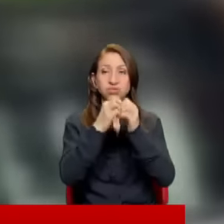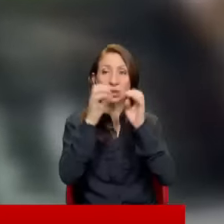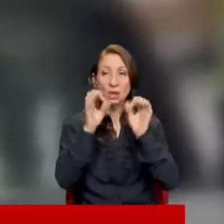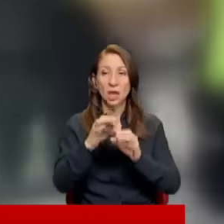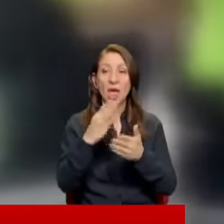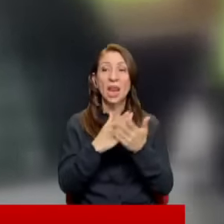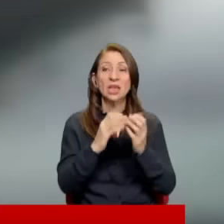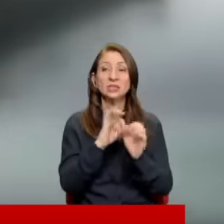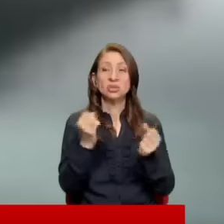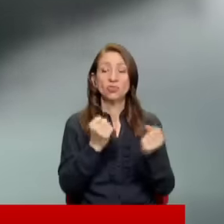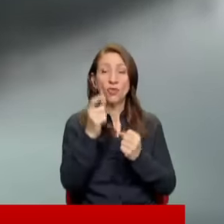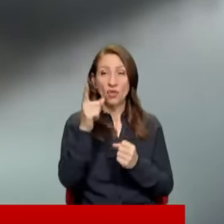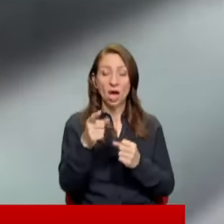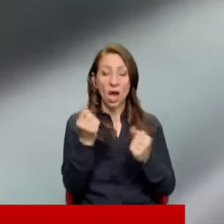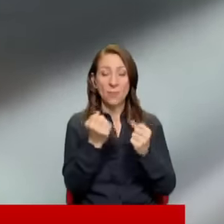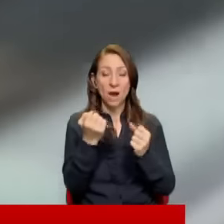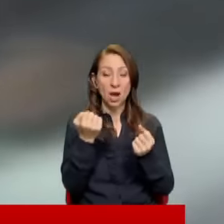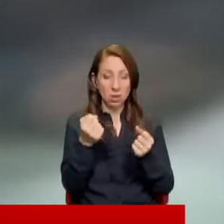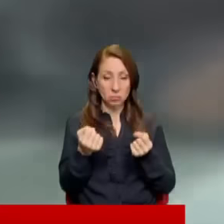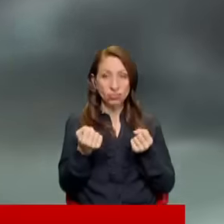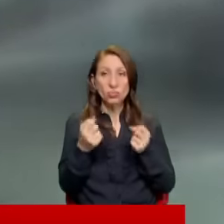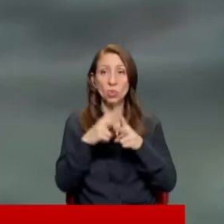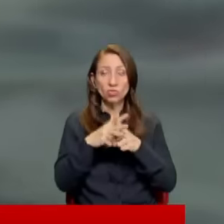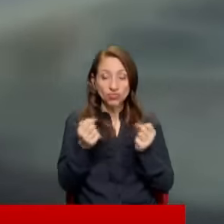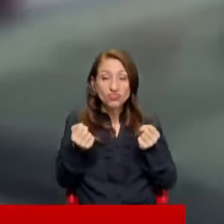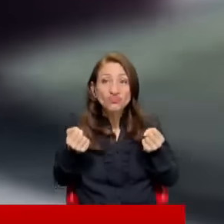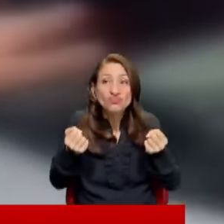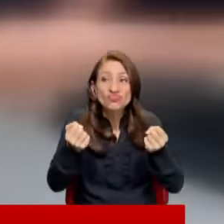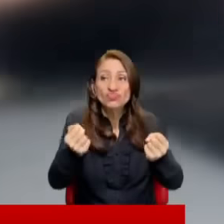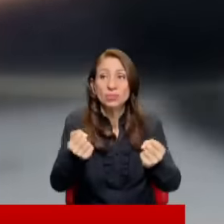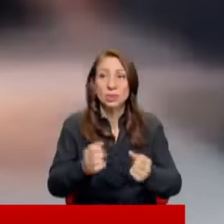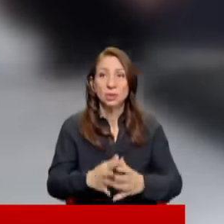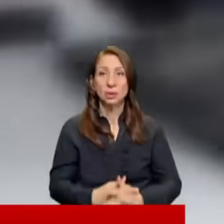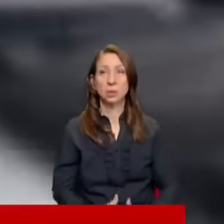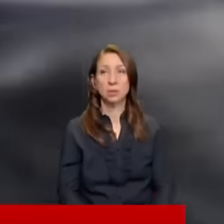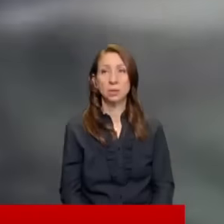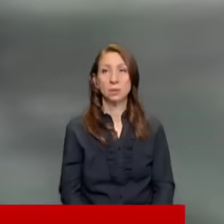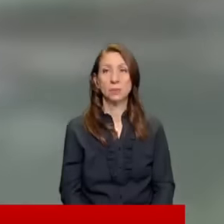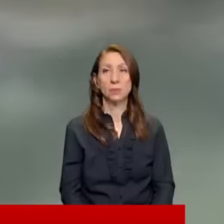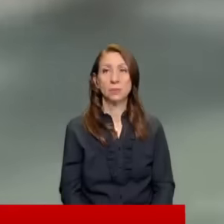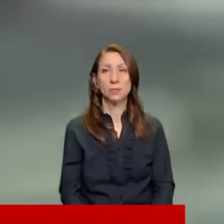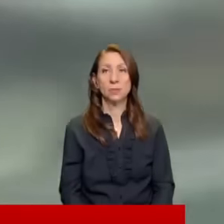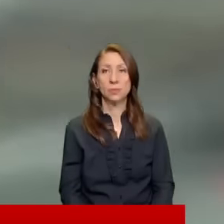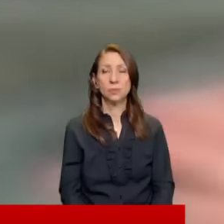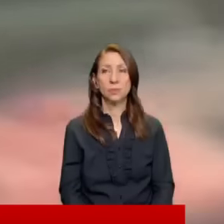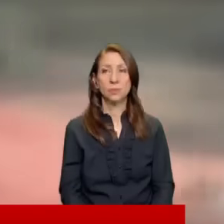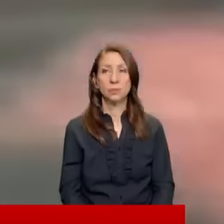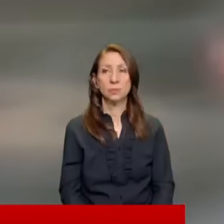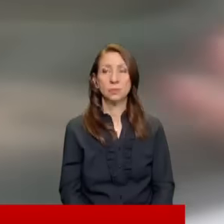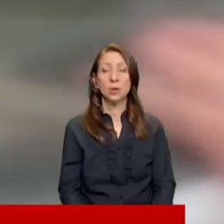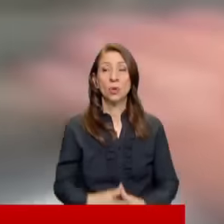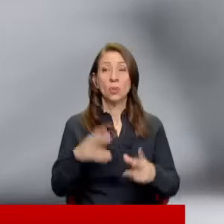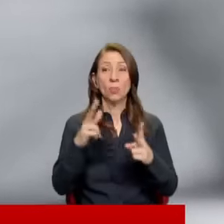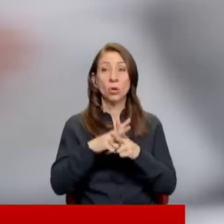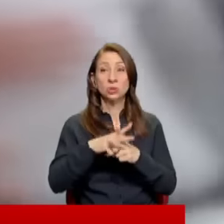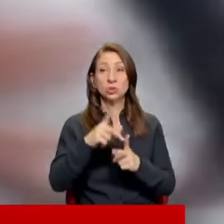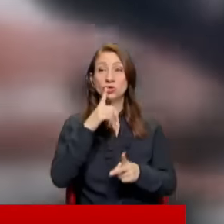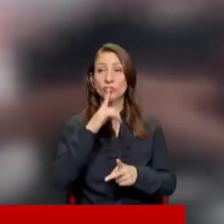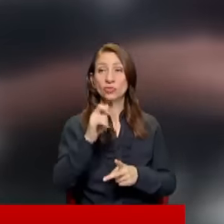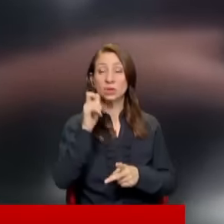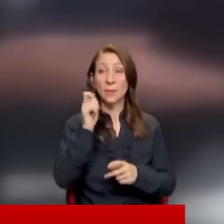ehliyetsiz sürücü aracı polisin üzerine sürdü Tamam Ken Hop hop ne yapıyorsun polis memuru ona